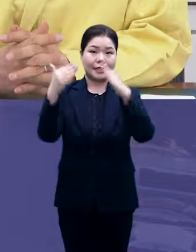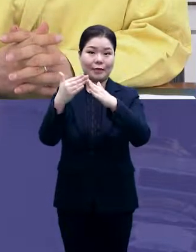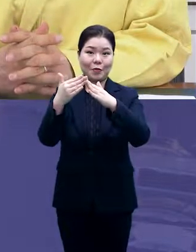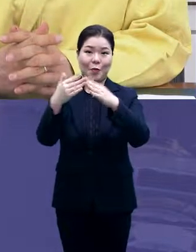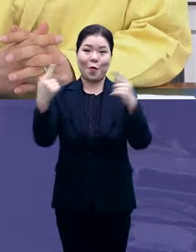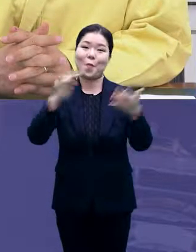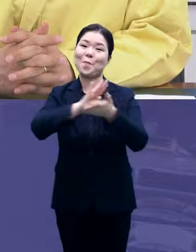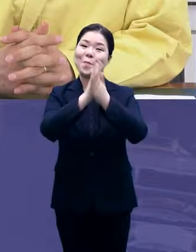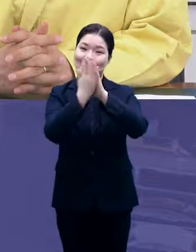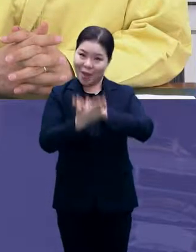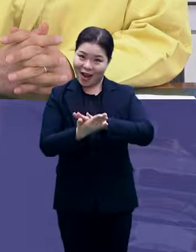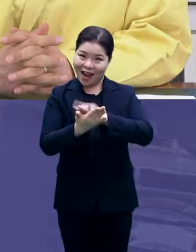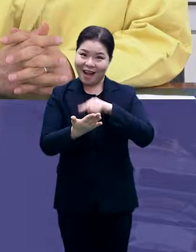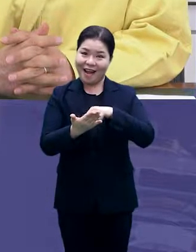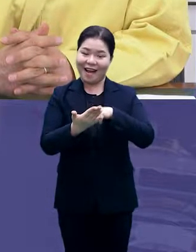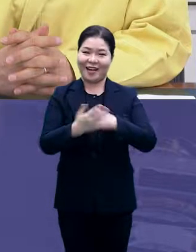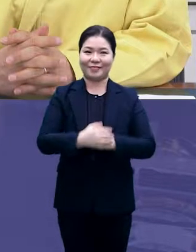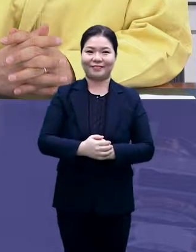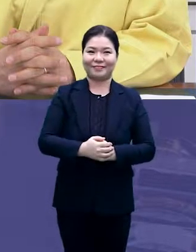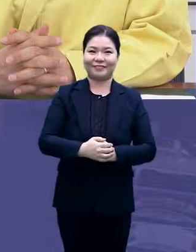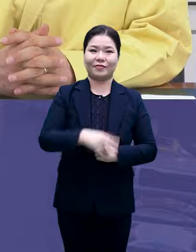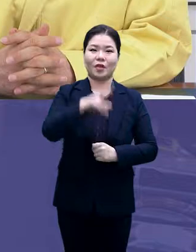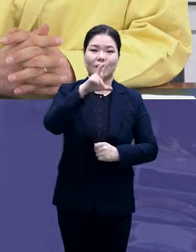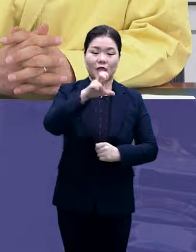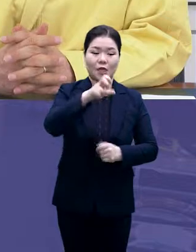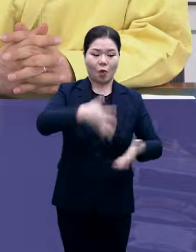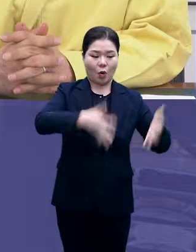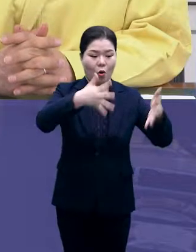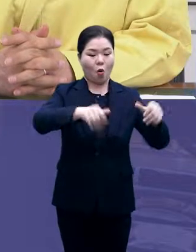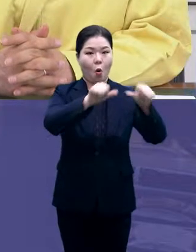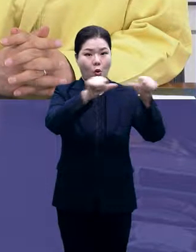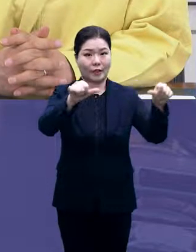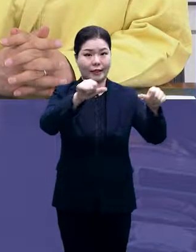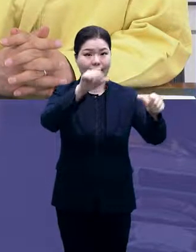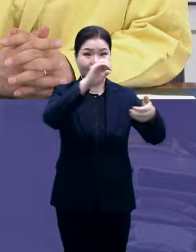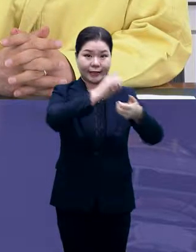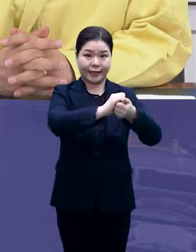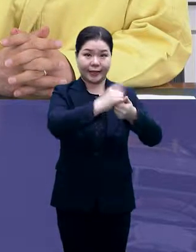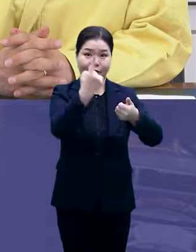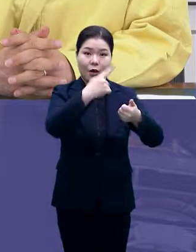1,957세대로 탈바꿈했고 25개 동 5층